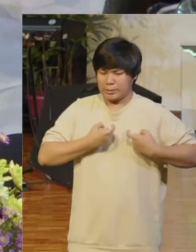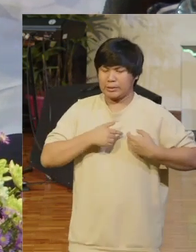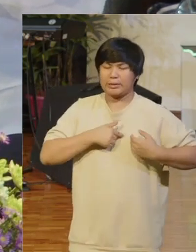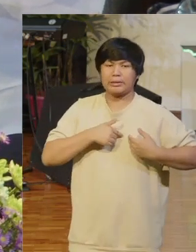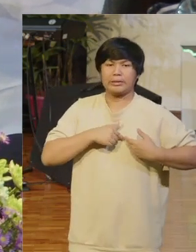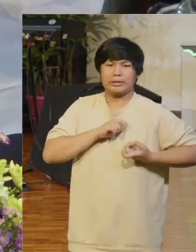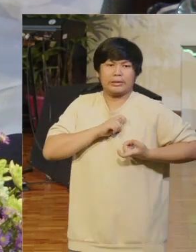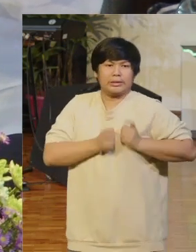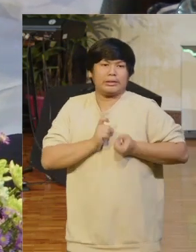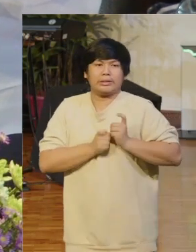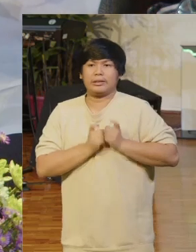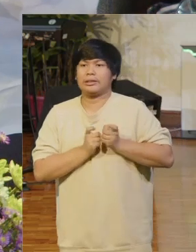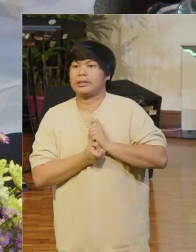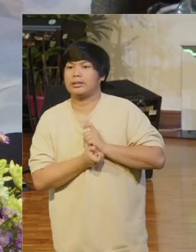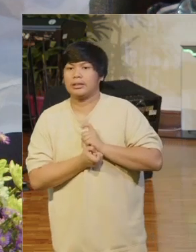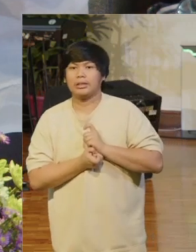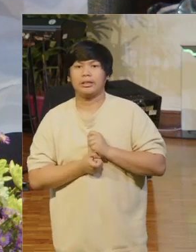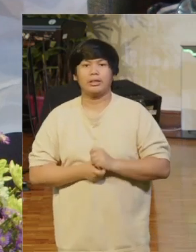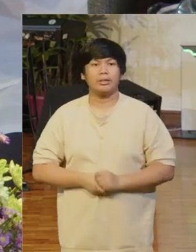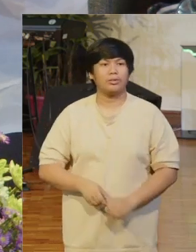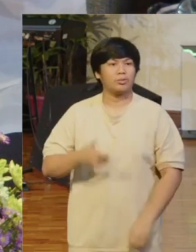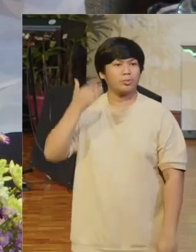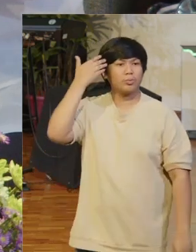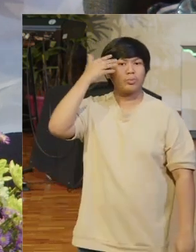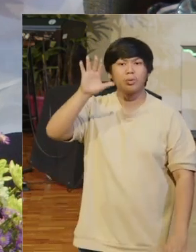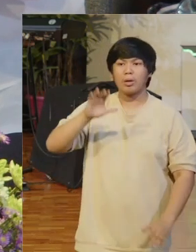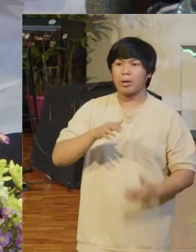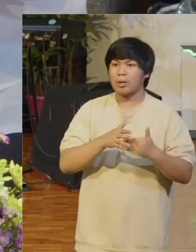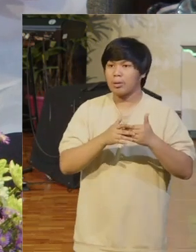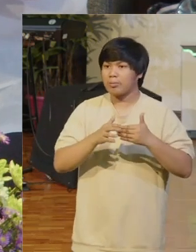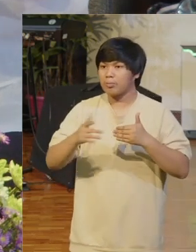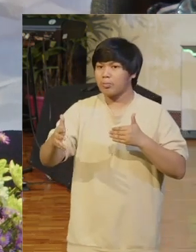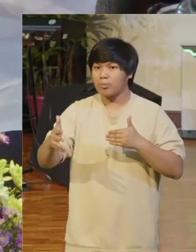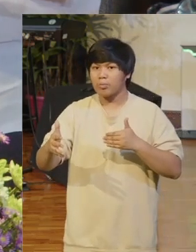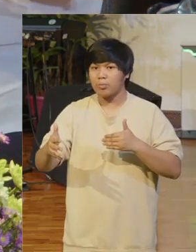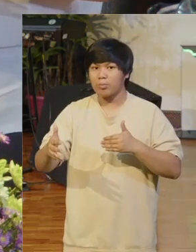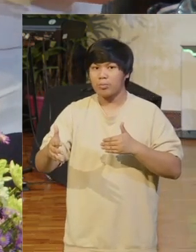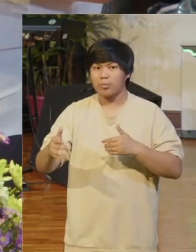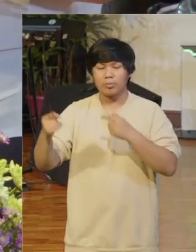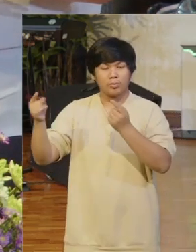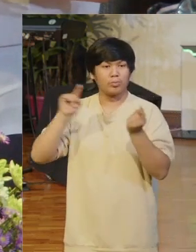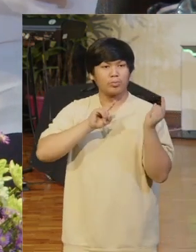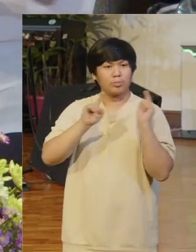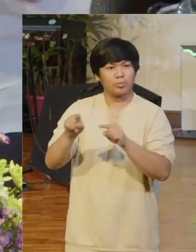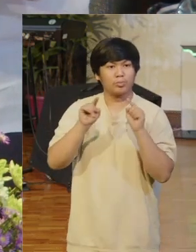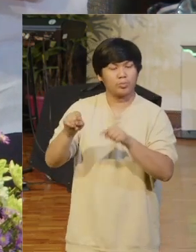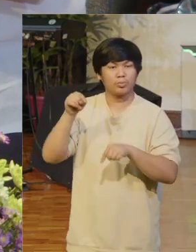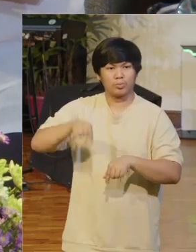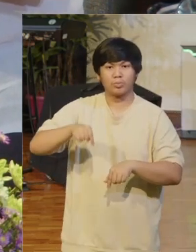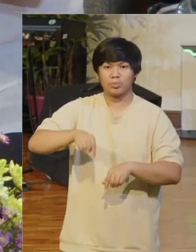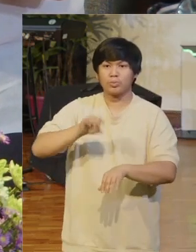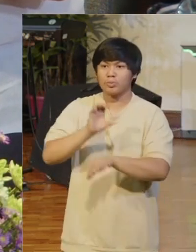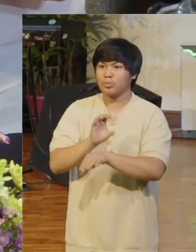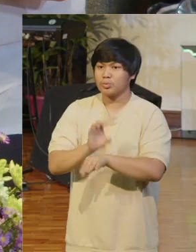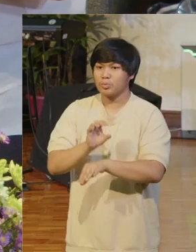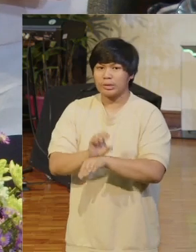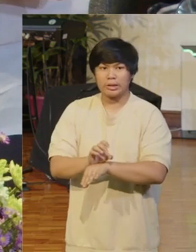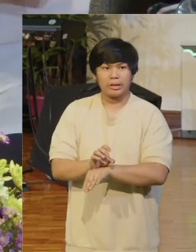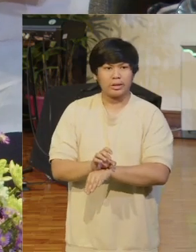salita. At hindi natin alam, after a while, siya ay nag-attend ng How to Grow, siya ay nag-attend ng growth